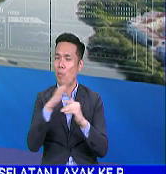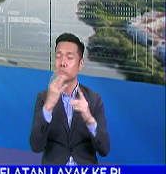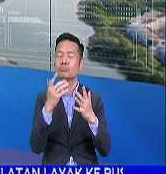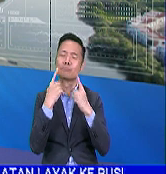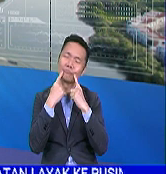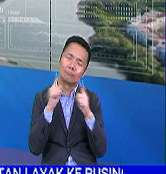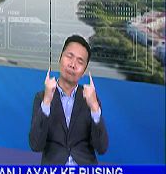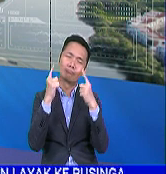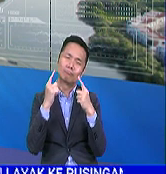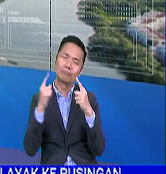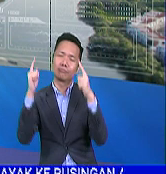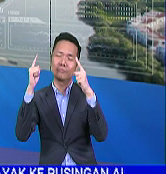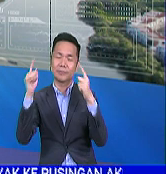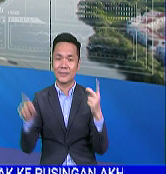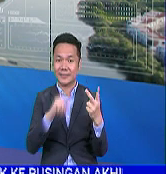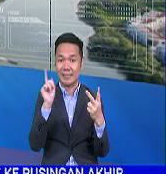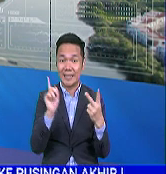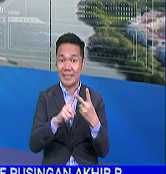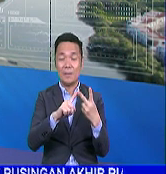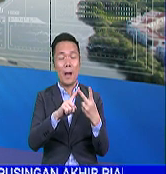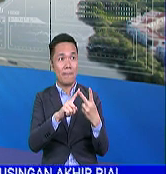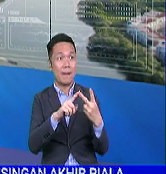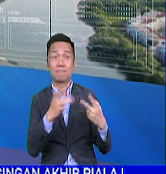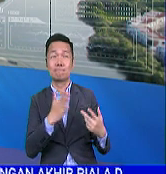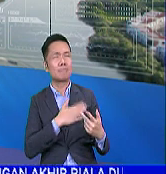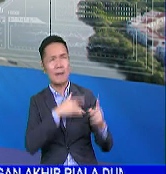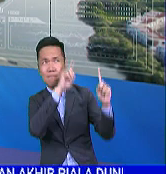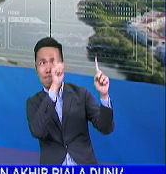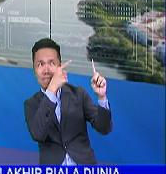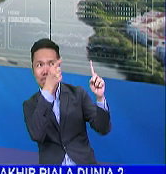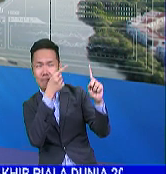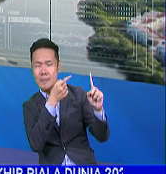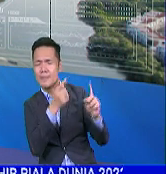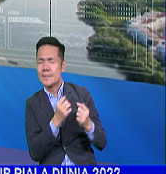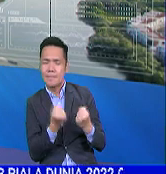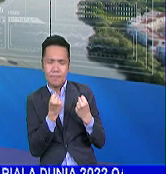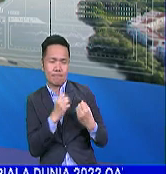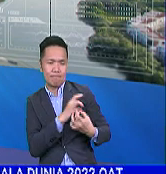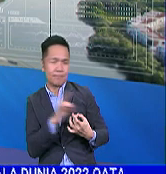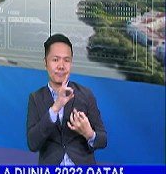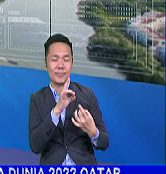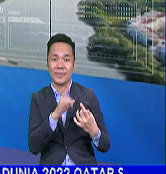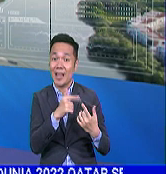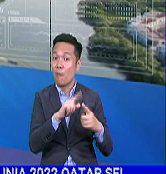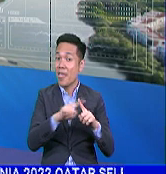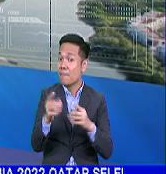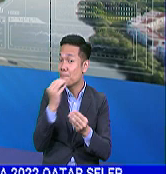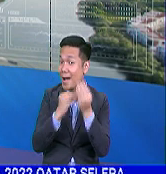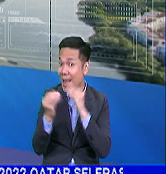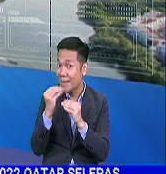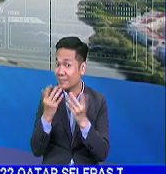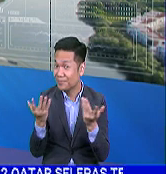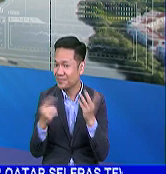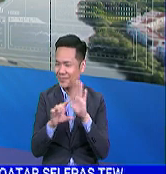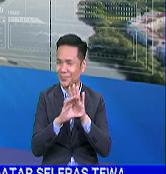serta memperbaharui semangat mengejar impian. Ia diraikan dengan pelbagai persiapan termasuk makanan yang